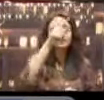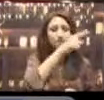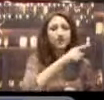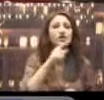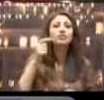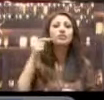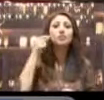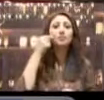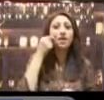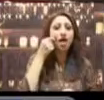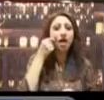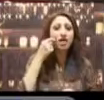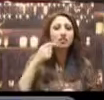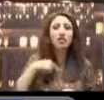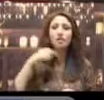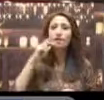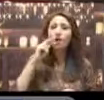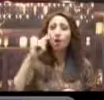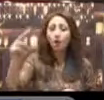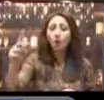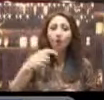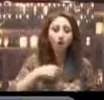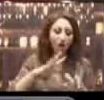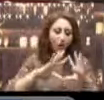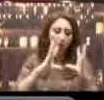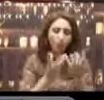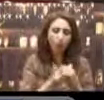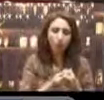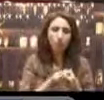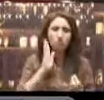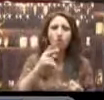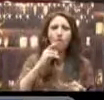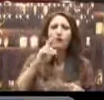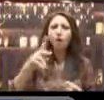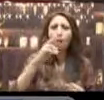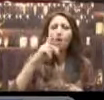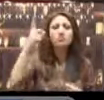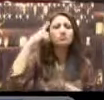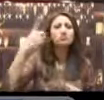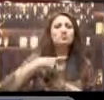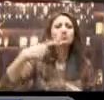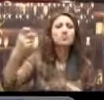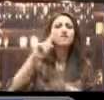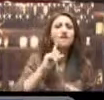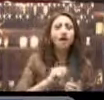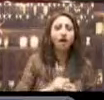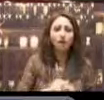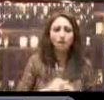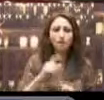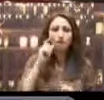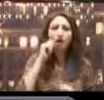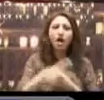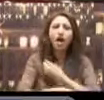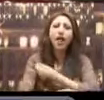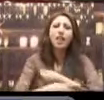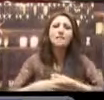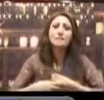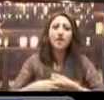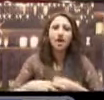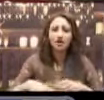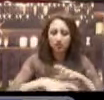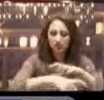الله، يعني ممكن اوصل لنتيجه بعد عناء شديد جدا جدا جدا تكون عند راجل غلبان قاعد على الرصيف